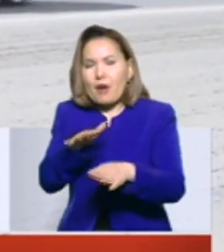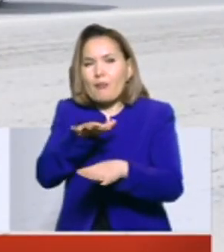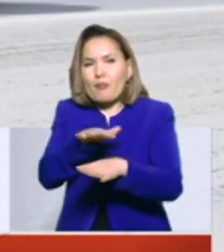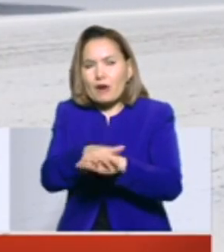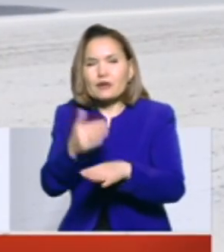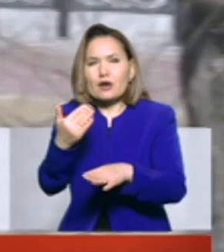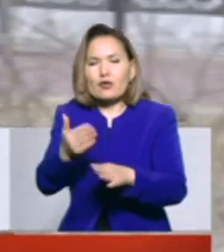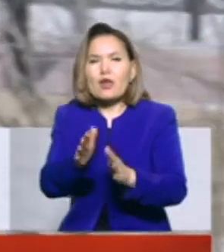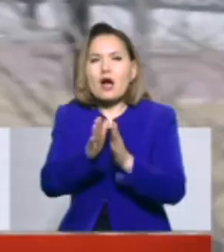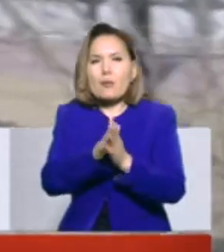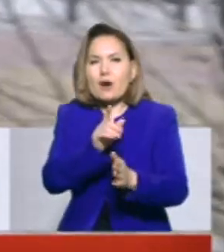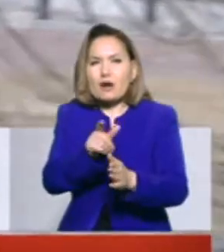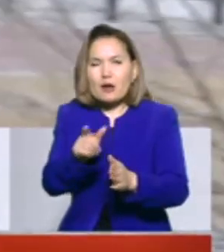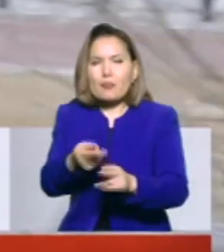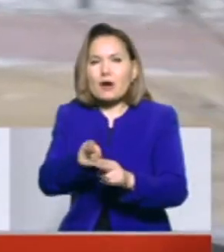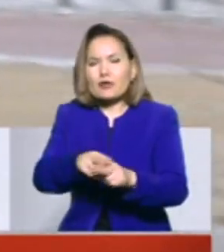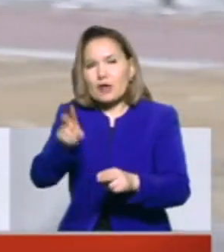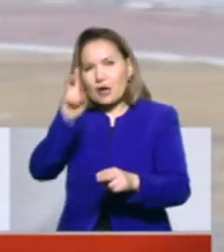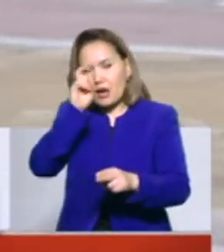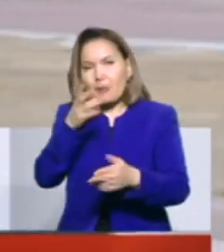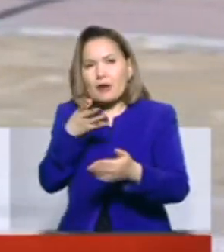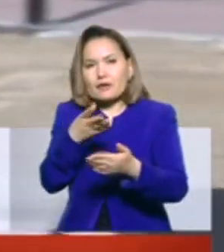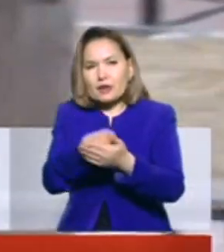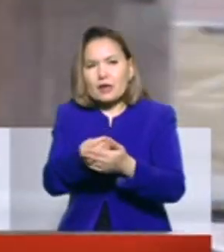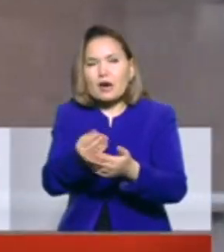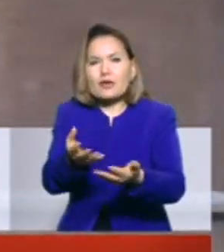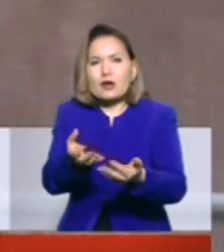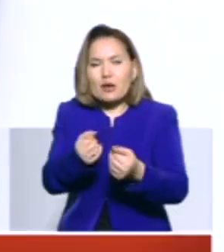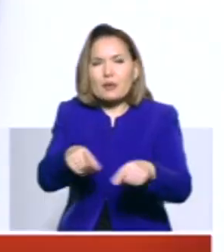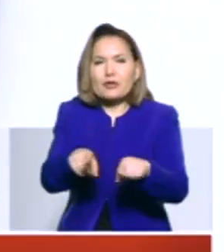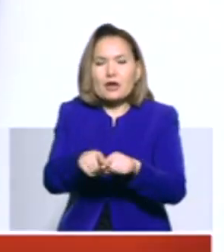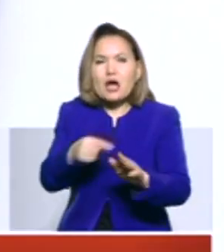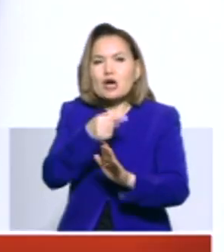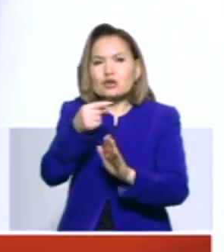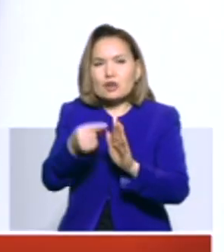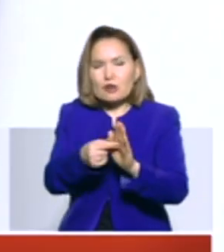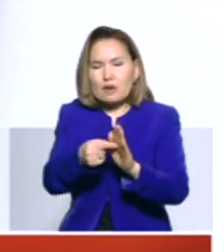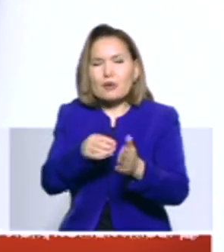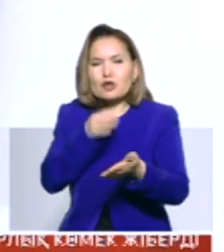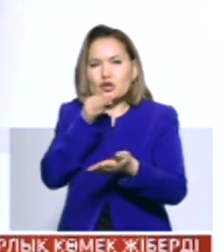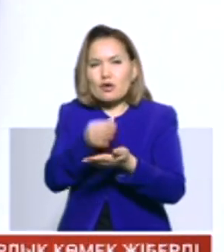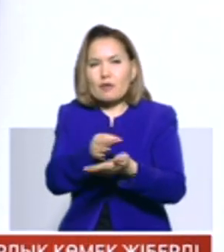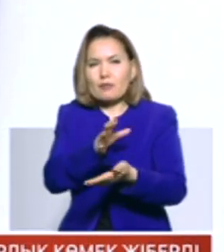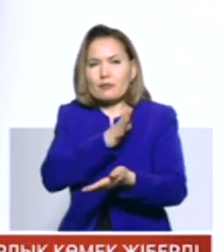тұрғын үй үшін өтемақы төлеу, бір реттік материалдық көмек секілді сұрақтарға жауап алады.